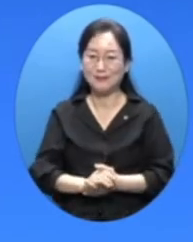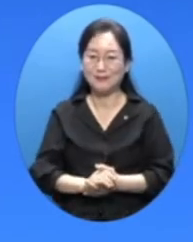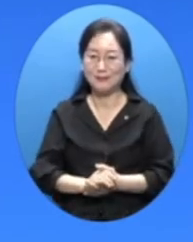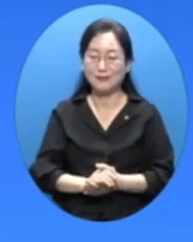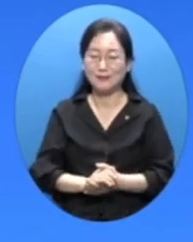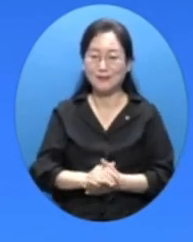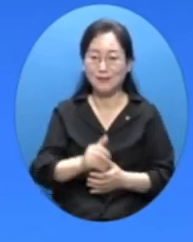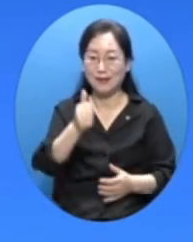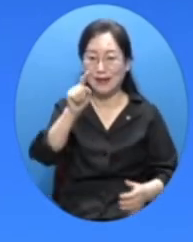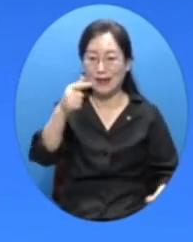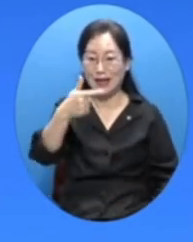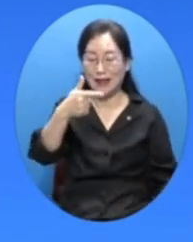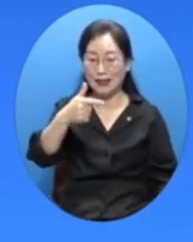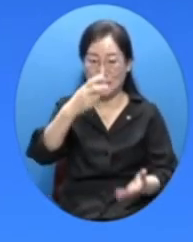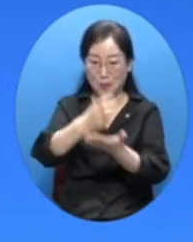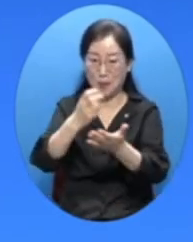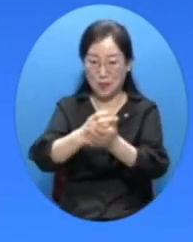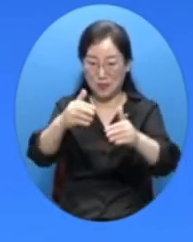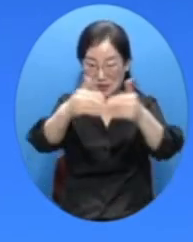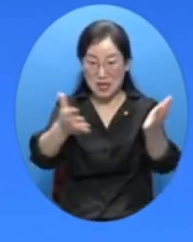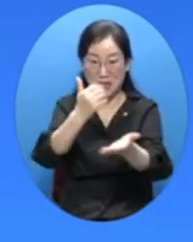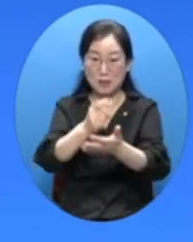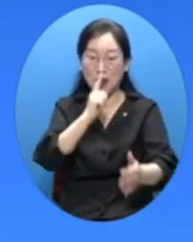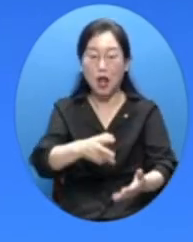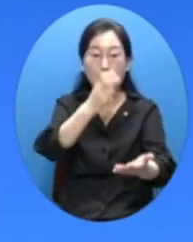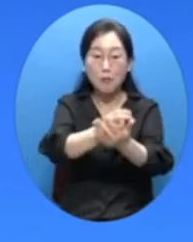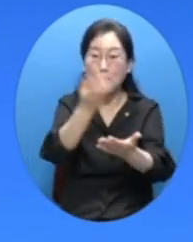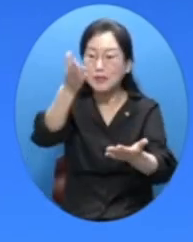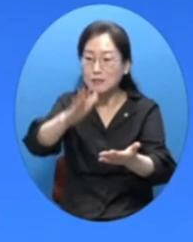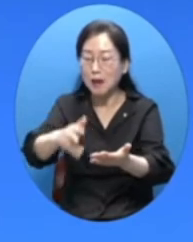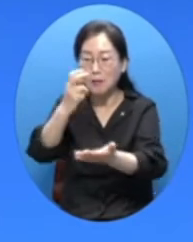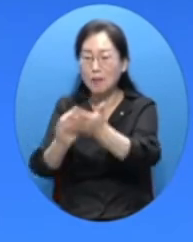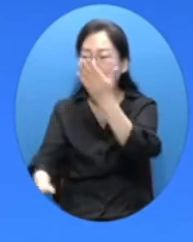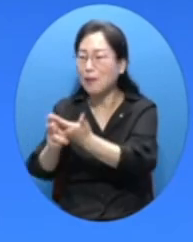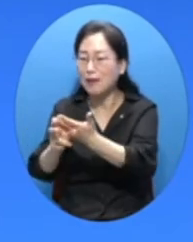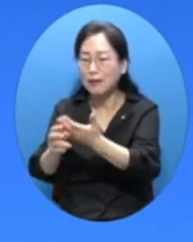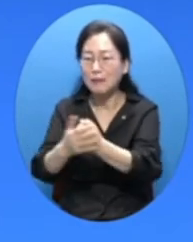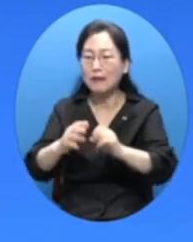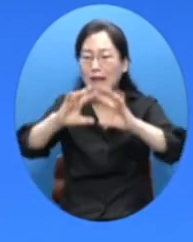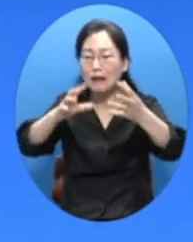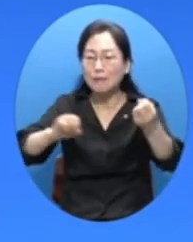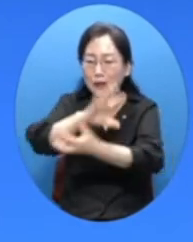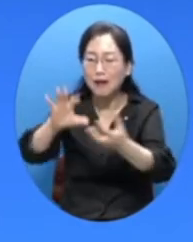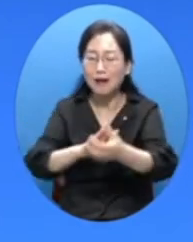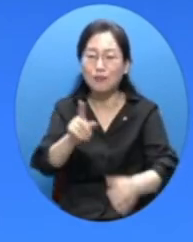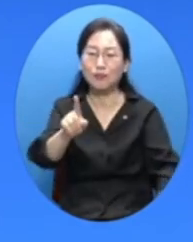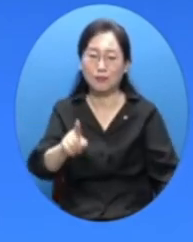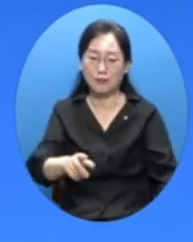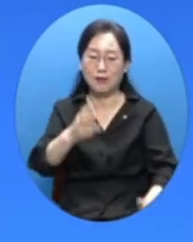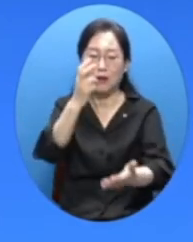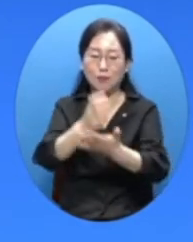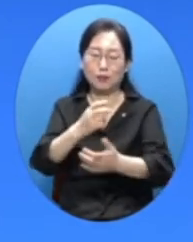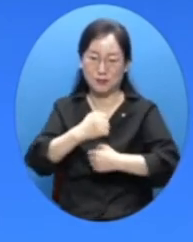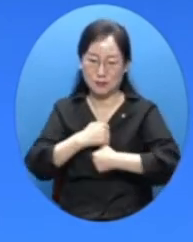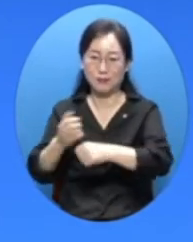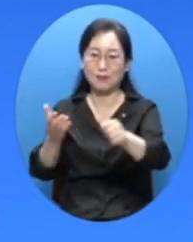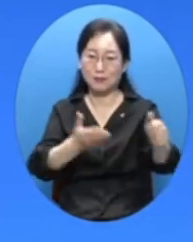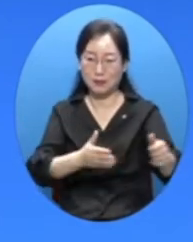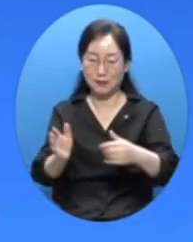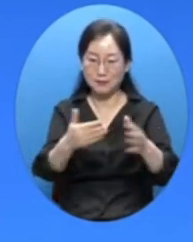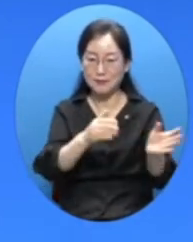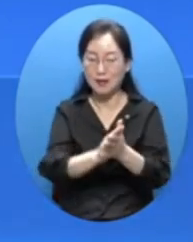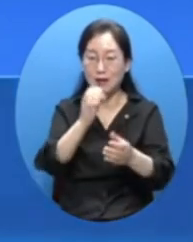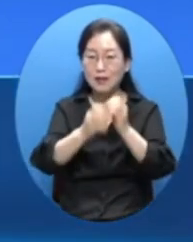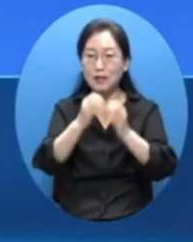한동훈 법무장관이 그런 말을 했더라고요. 법인데도 법을 안 지켜서 이 나라가 이 모양이 됐다고. 법을 지켜야 됩니다. 그런데 우리가 10편